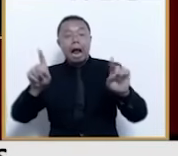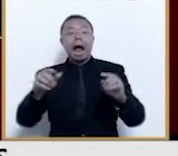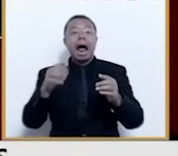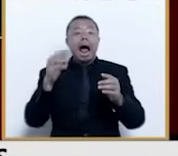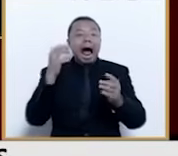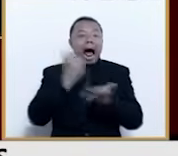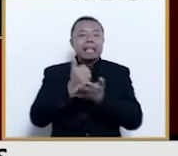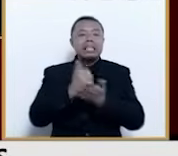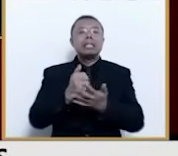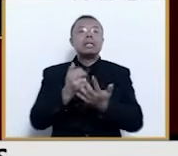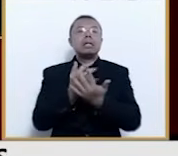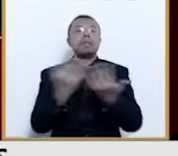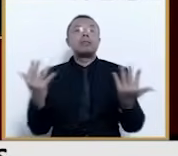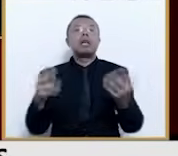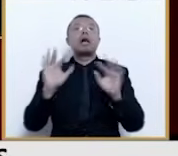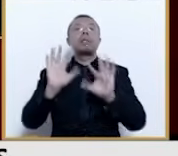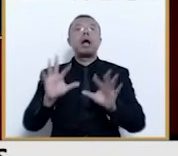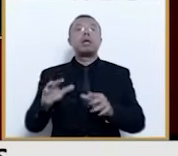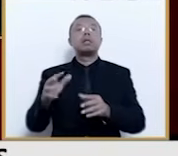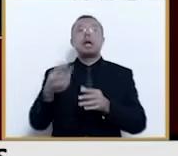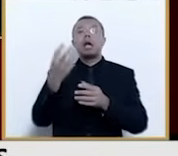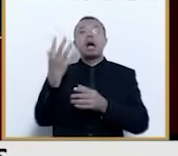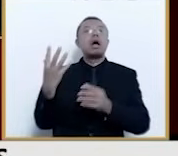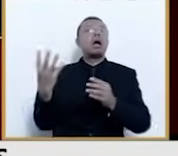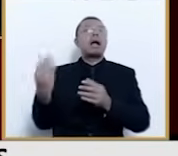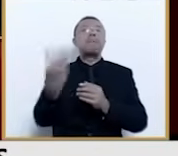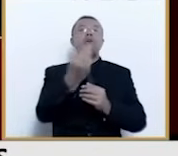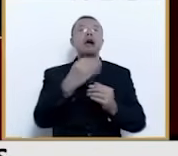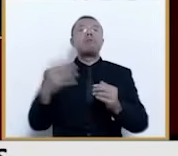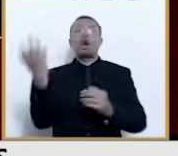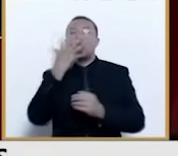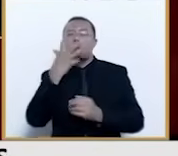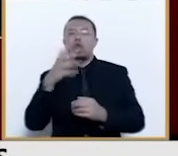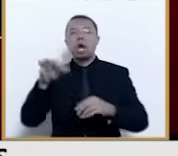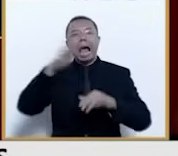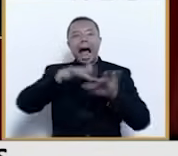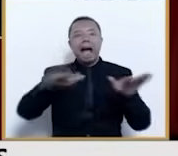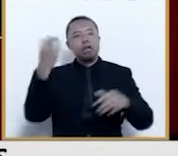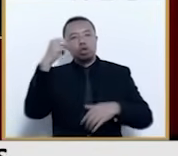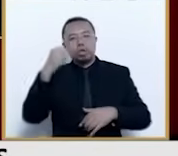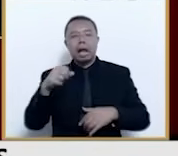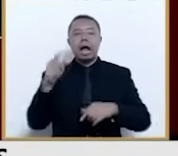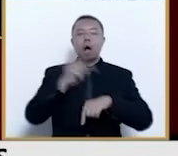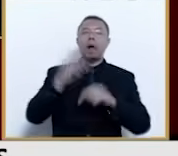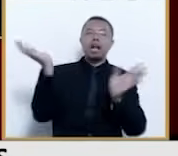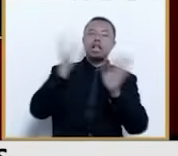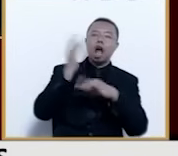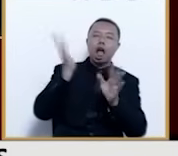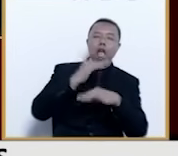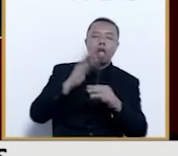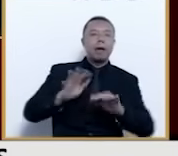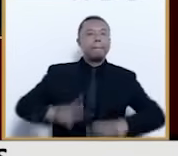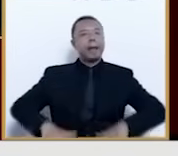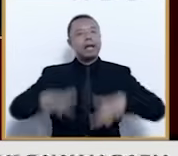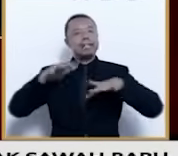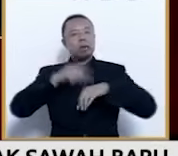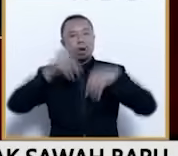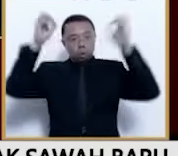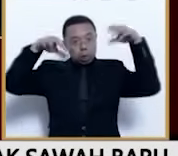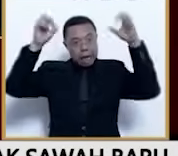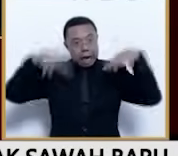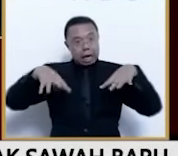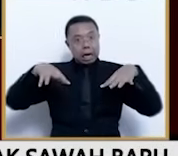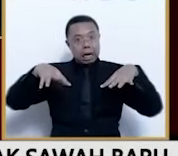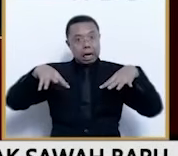itu mayoritasnya adalah ini. Air susah, polusi kalau saat kemarau, banjir kalau saat